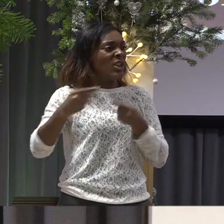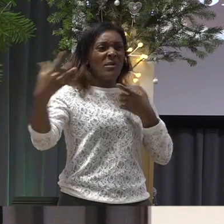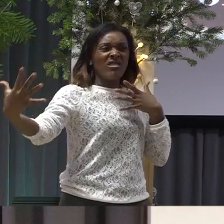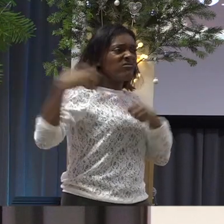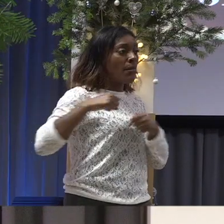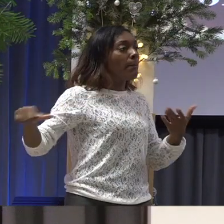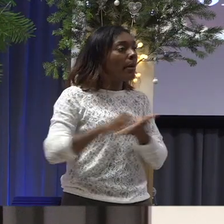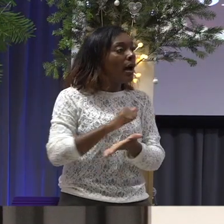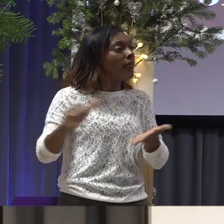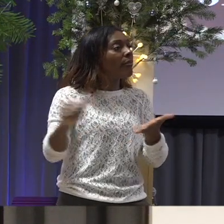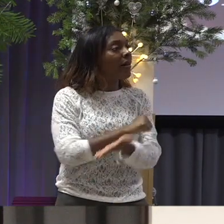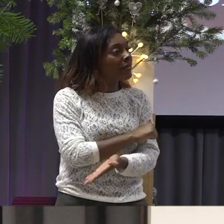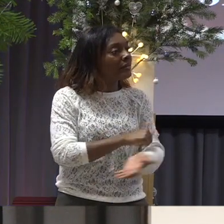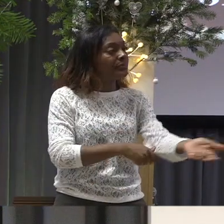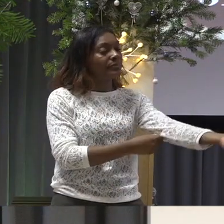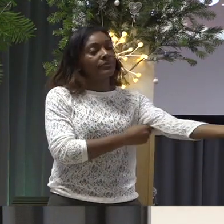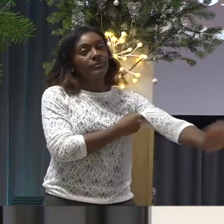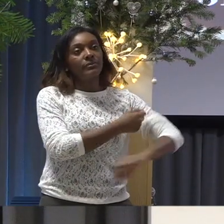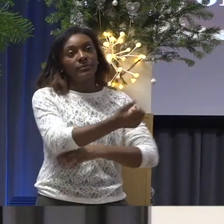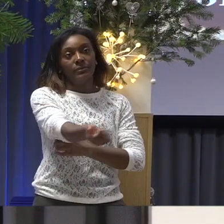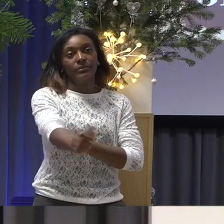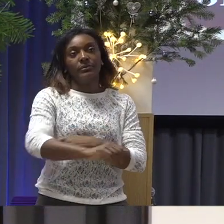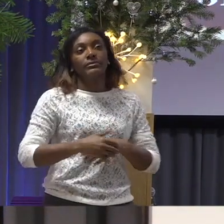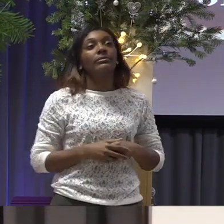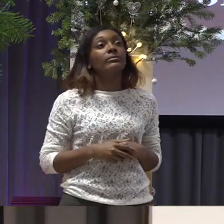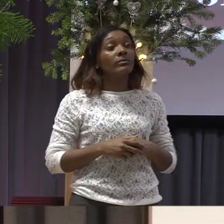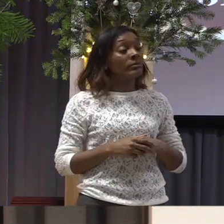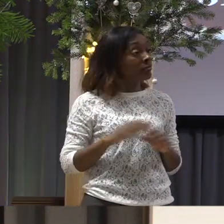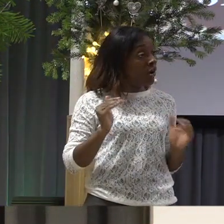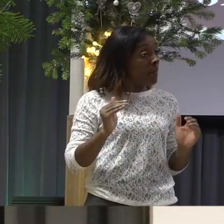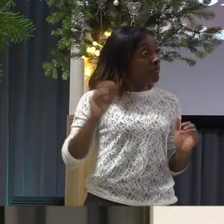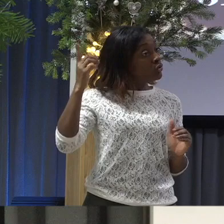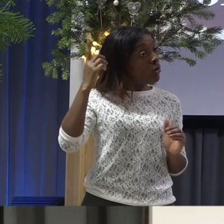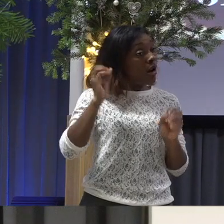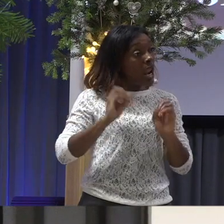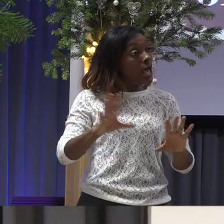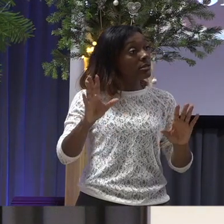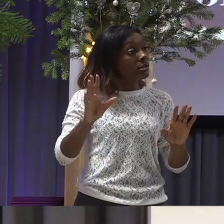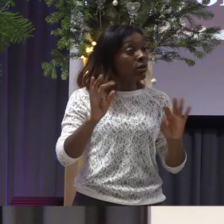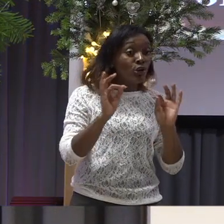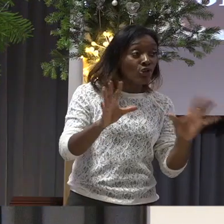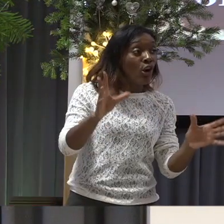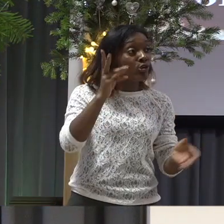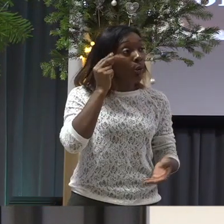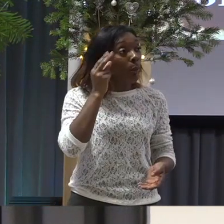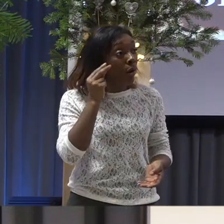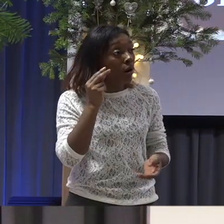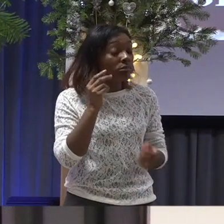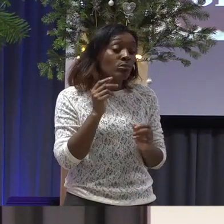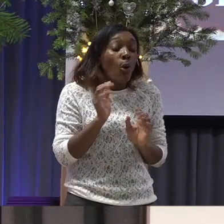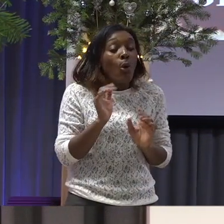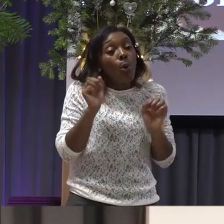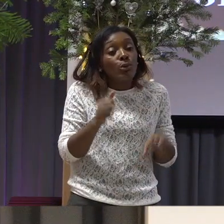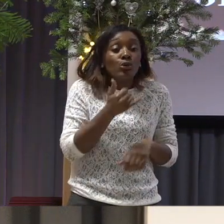temps de se ressaisir. Dieu lui laissait le temps de comprendre qu'on peut se tromper et